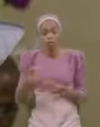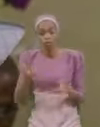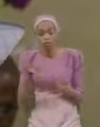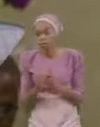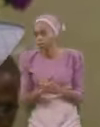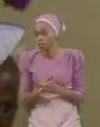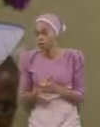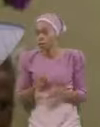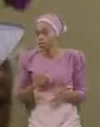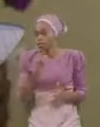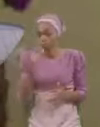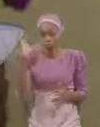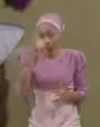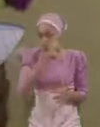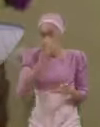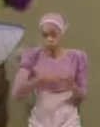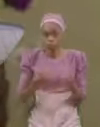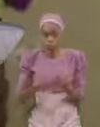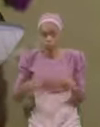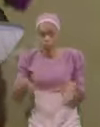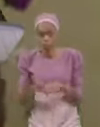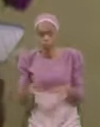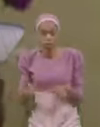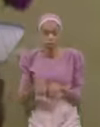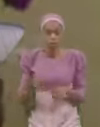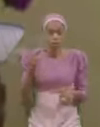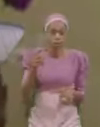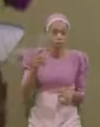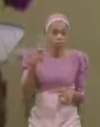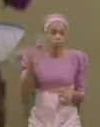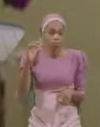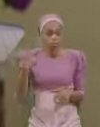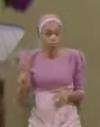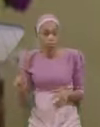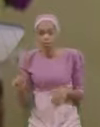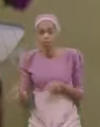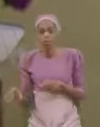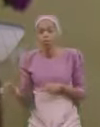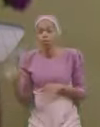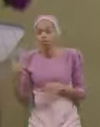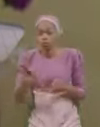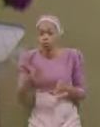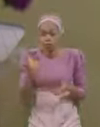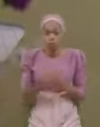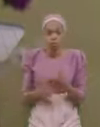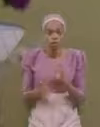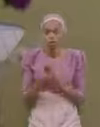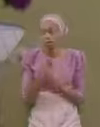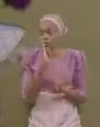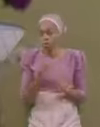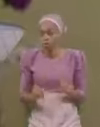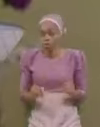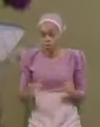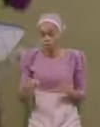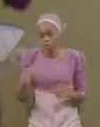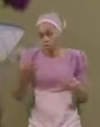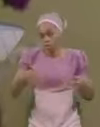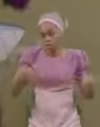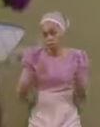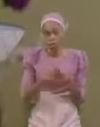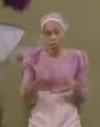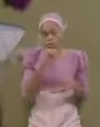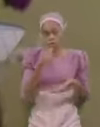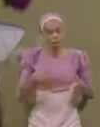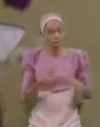nécessaire Maria chois ce qui est nécessaire elle n'a permis à aucune distraction de mari de